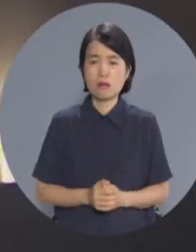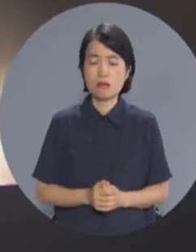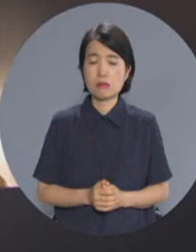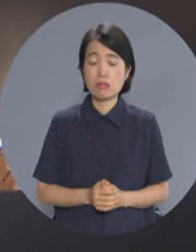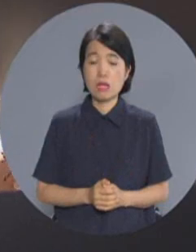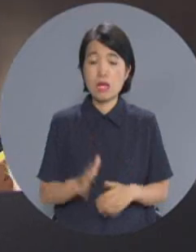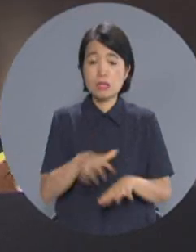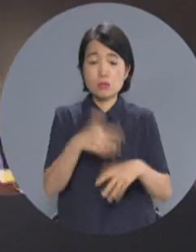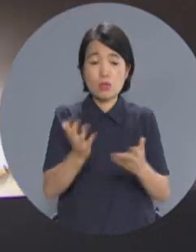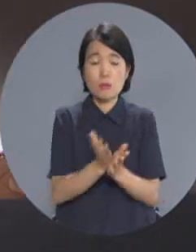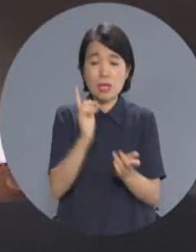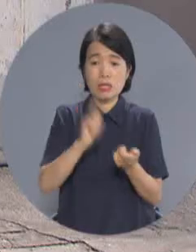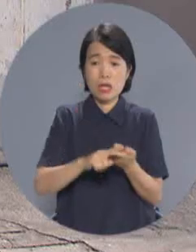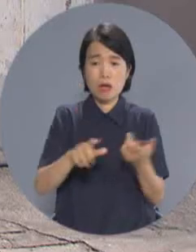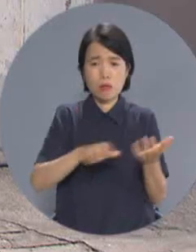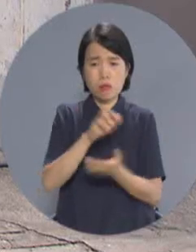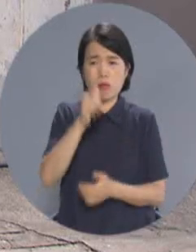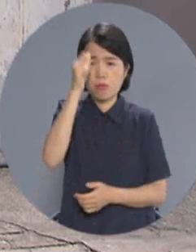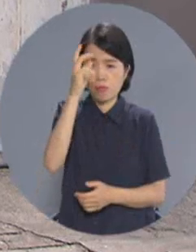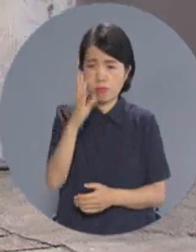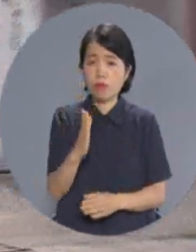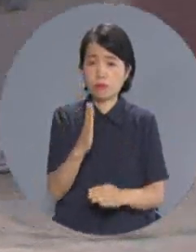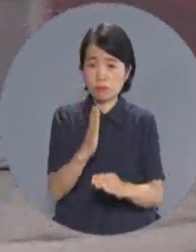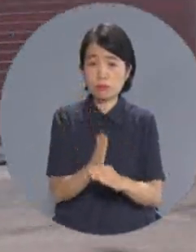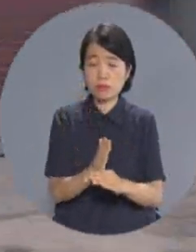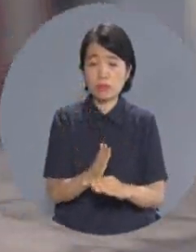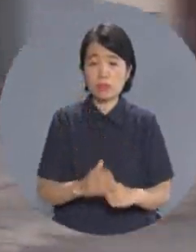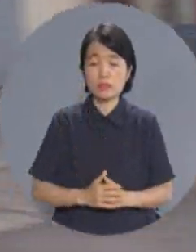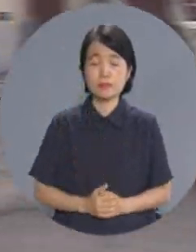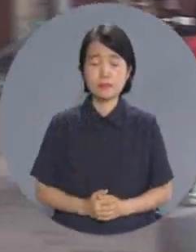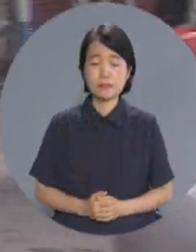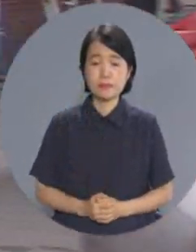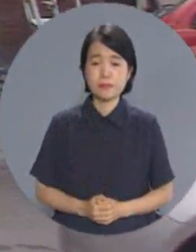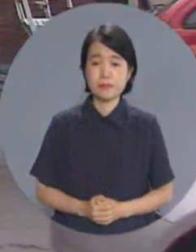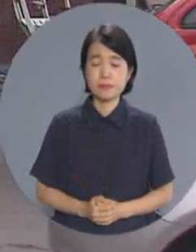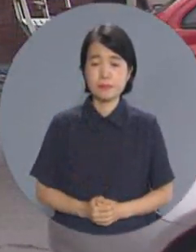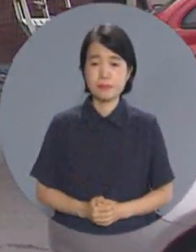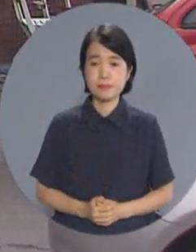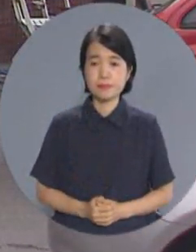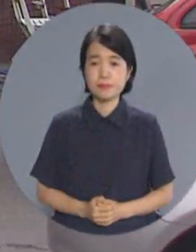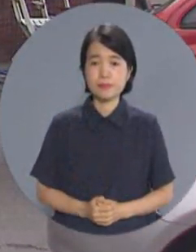해당 조합을 둘러싼 잡음이 끊이지 않고 있습니다. MBC 뉴스 김담입니다.